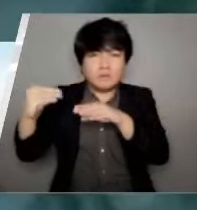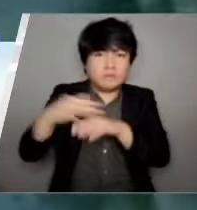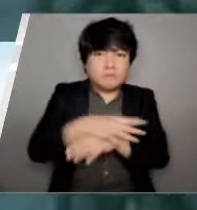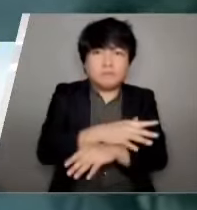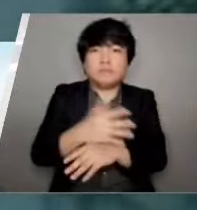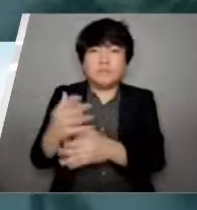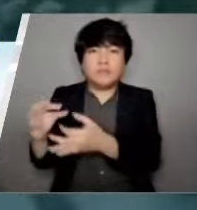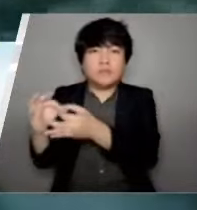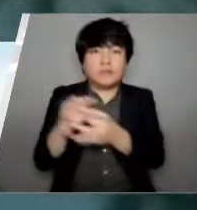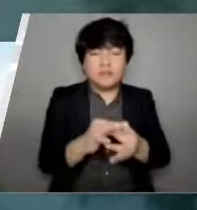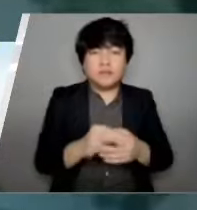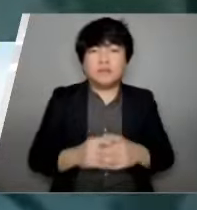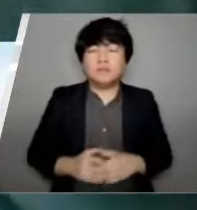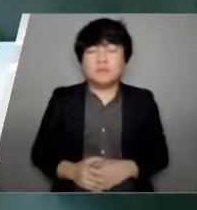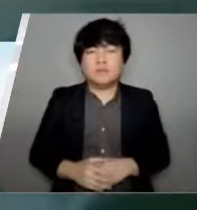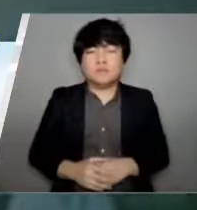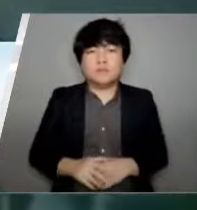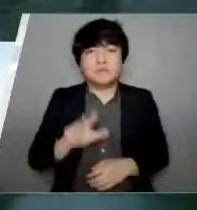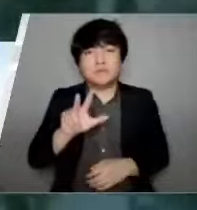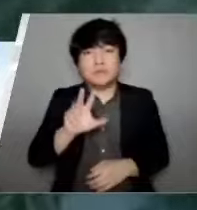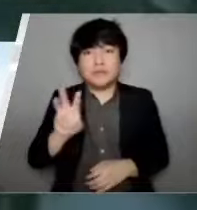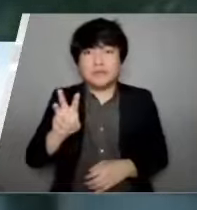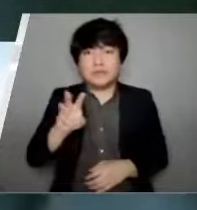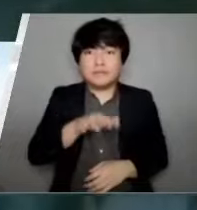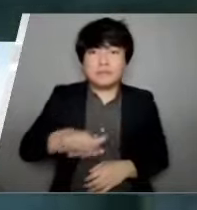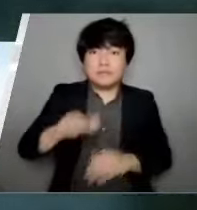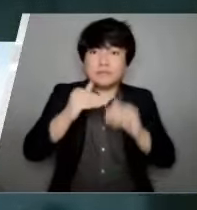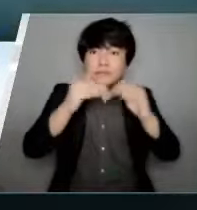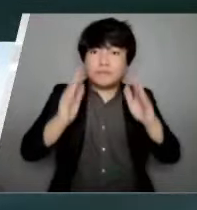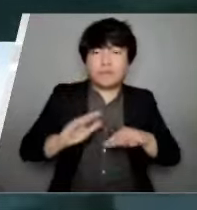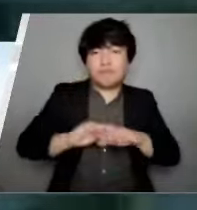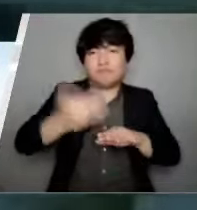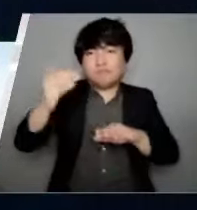namang bahay ang partially damaged dahil sa malakas na hangin.